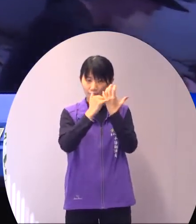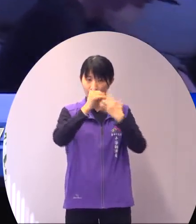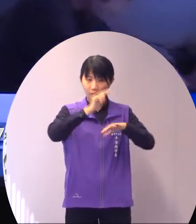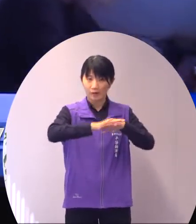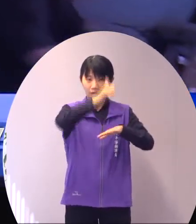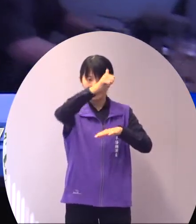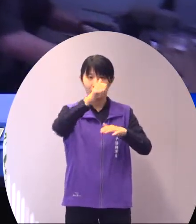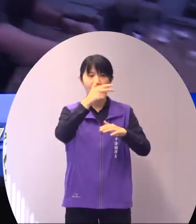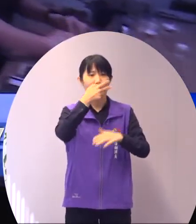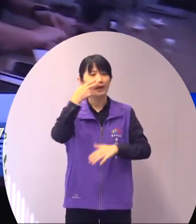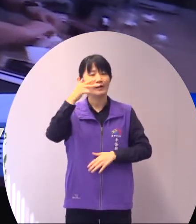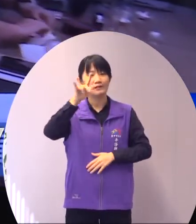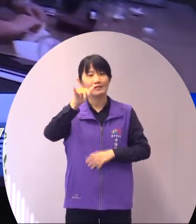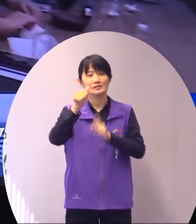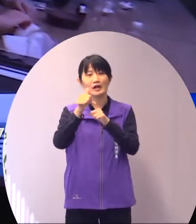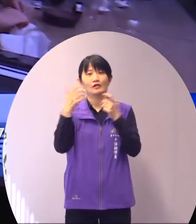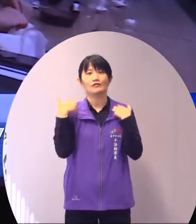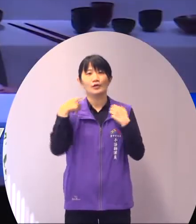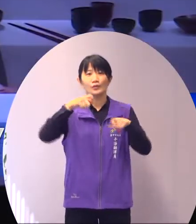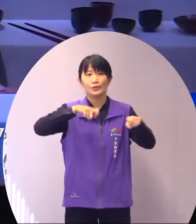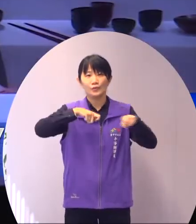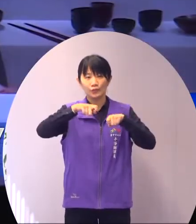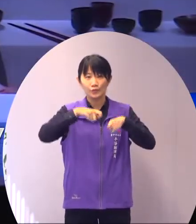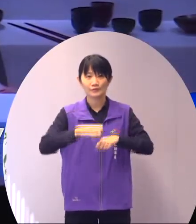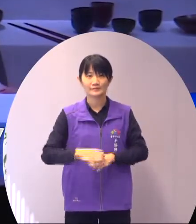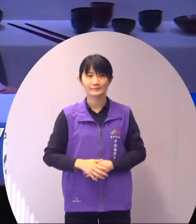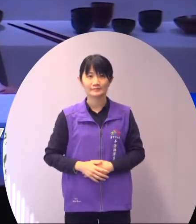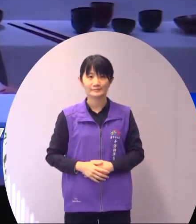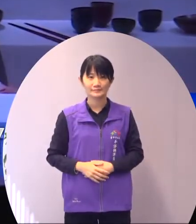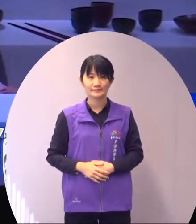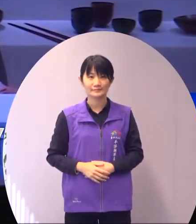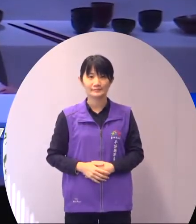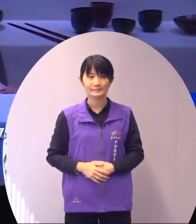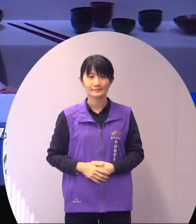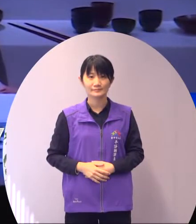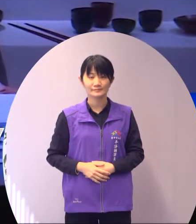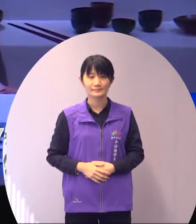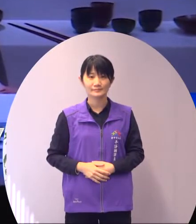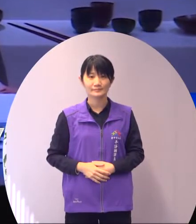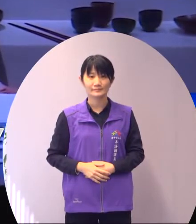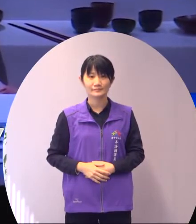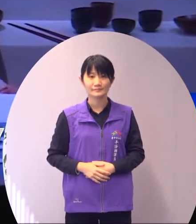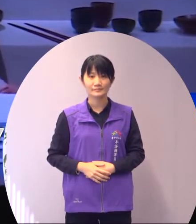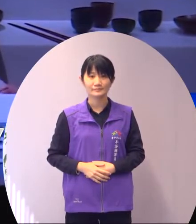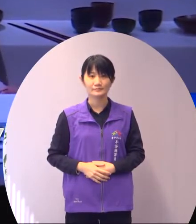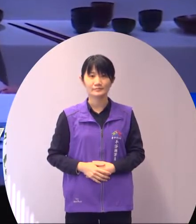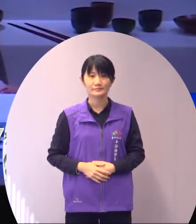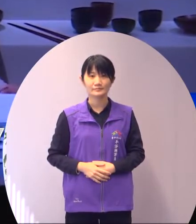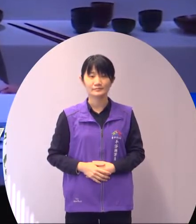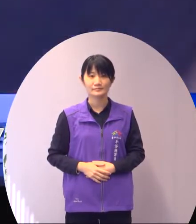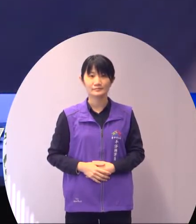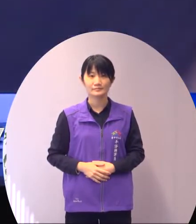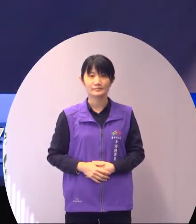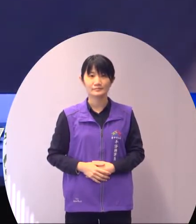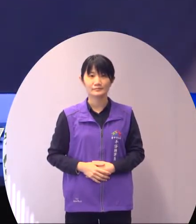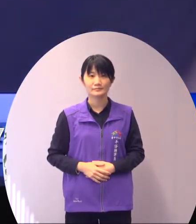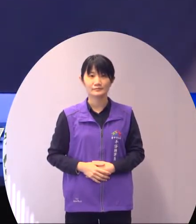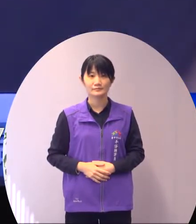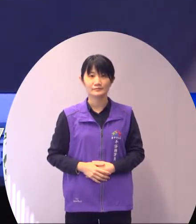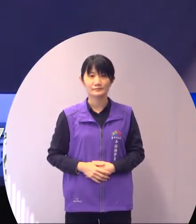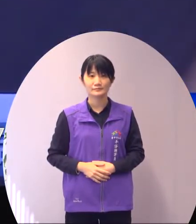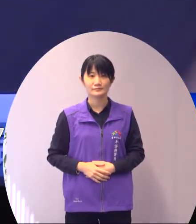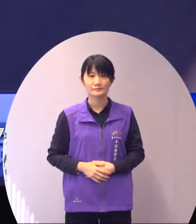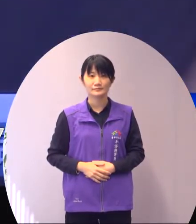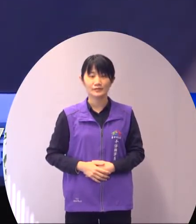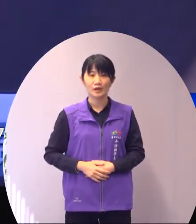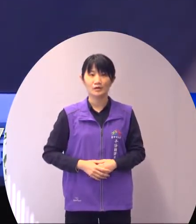佑。 正面的话我们可以看到有金色跟银色，金箔跟银箔的贴附，那象征的是可以让选手穿金戴银。 而背